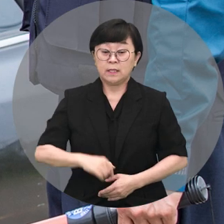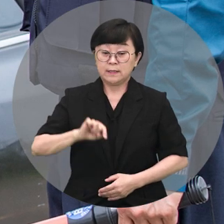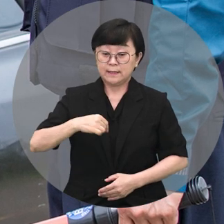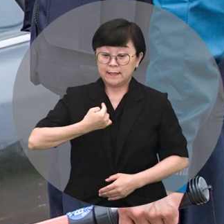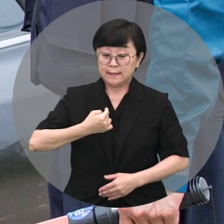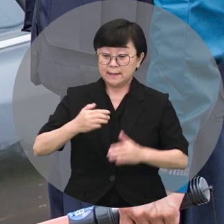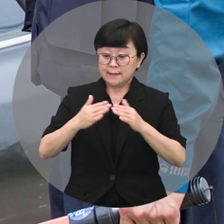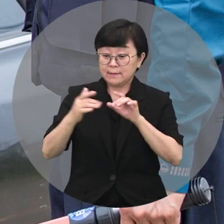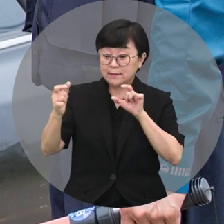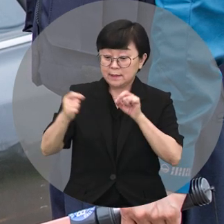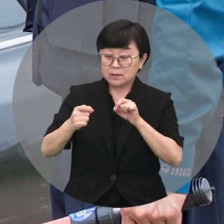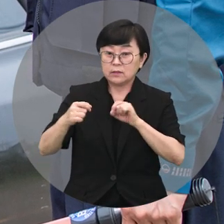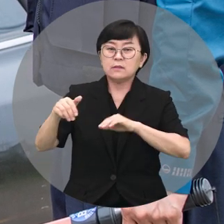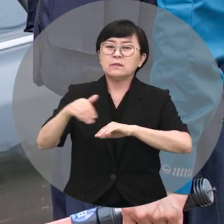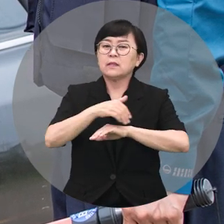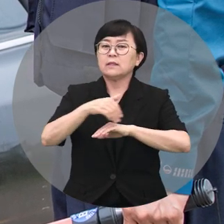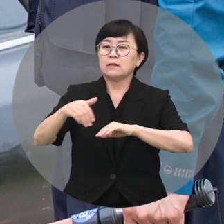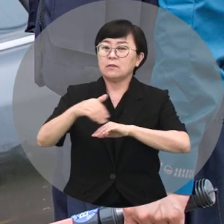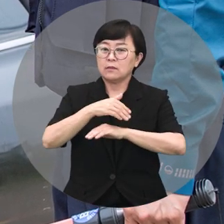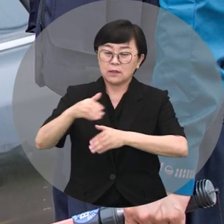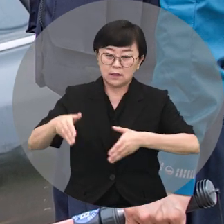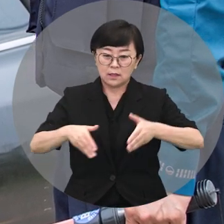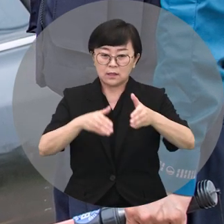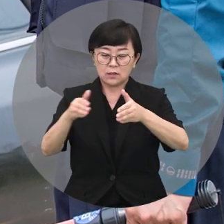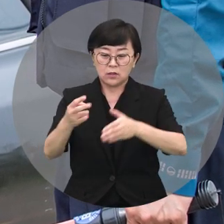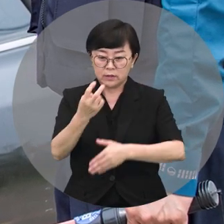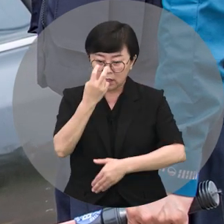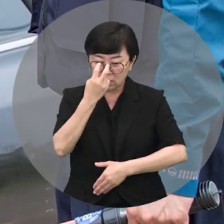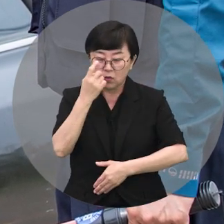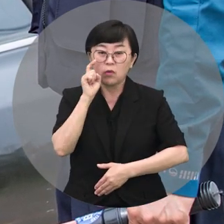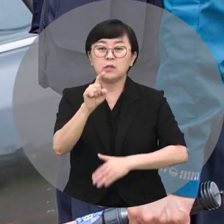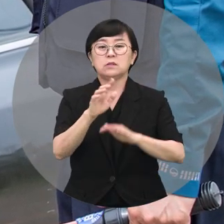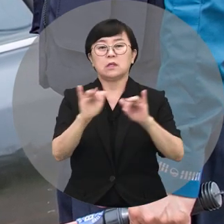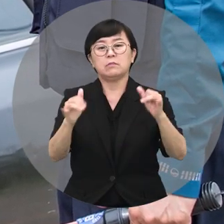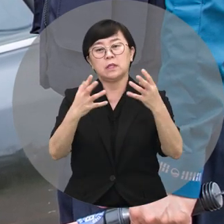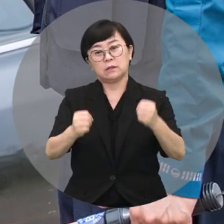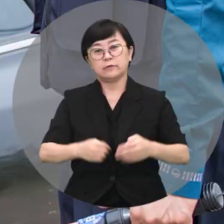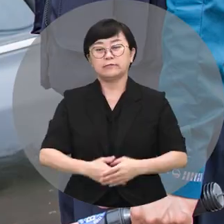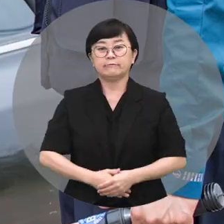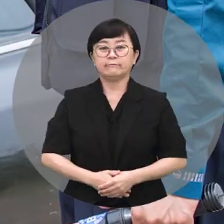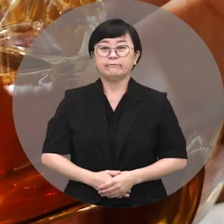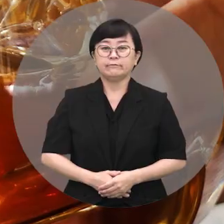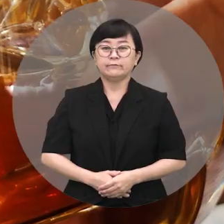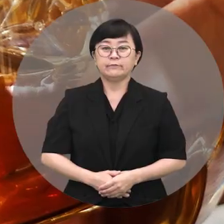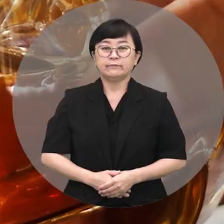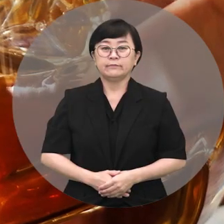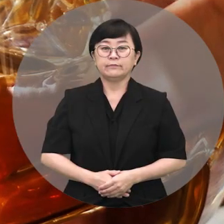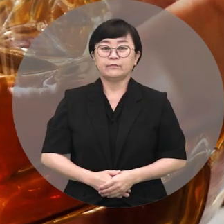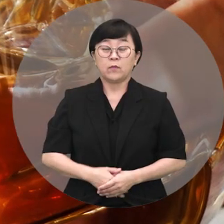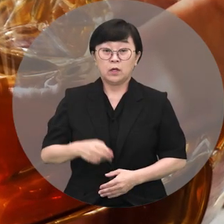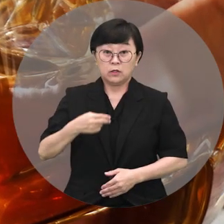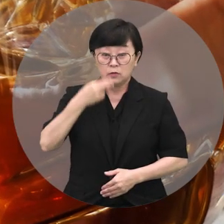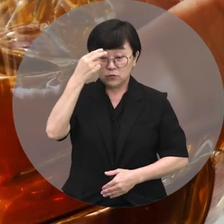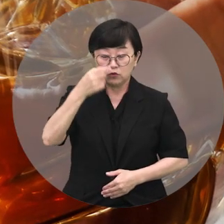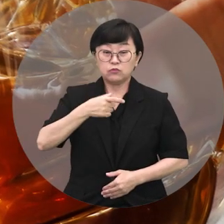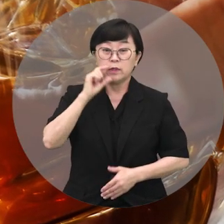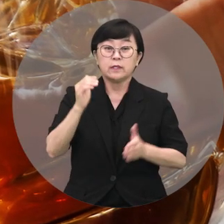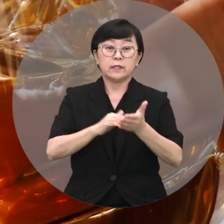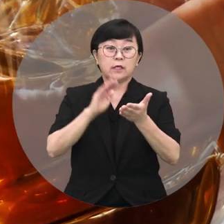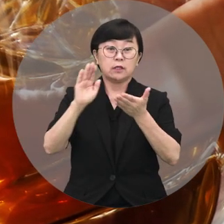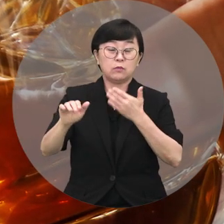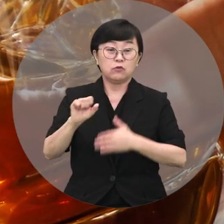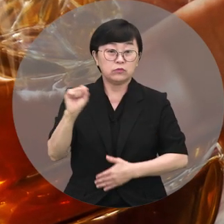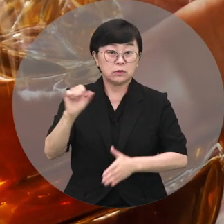집 근처나 늘 다니던 도로에서 단속에 걸린 음주운전자들이 많습니다. 그리고 음주 후 운전을 할